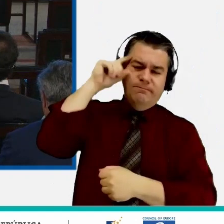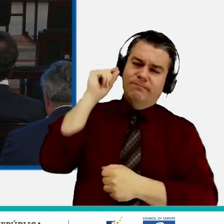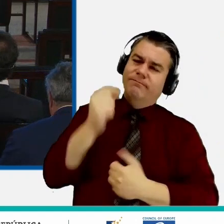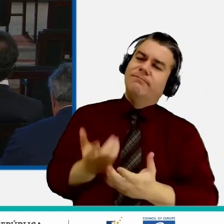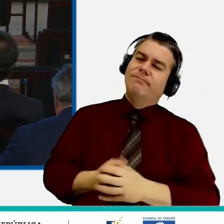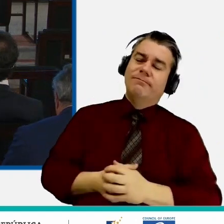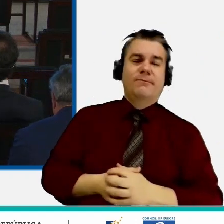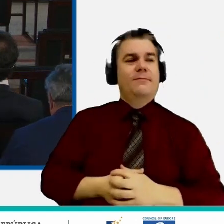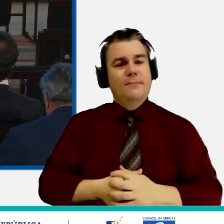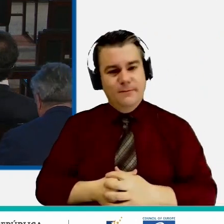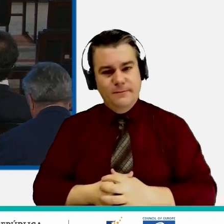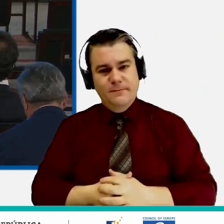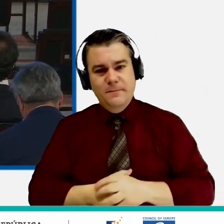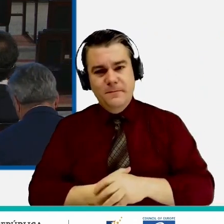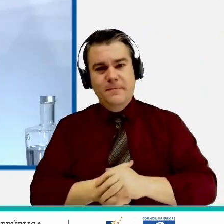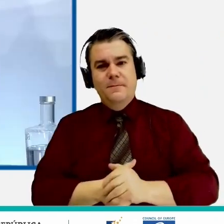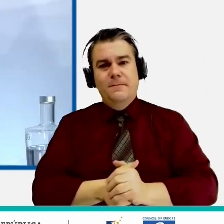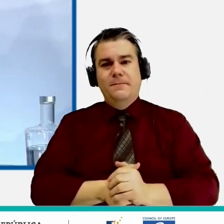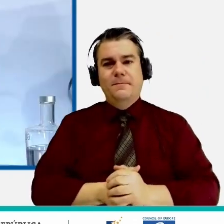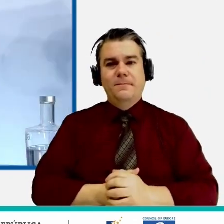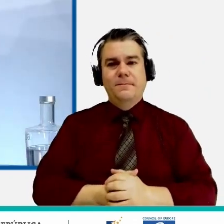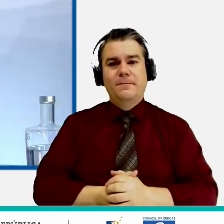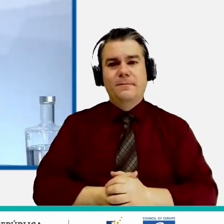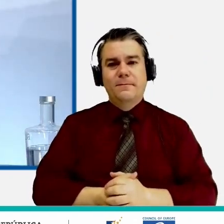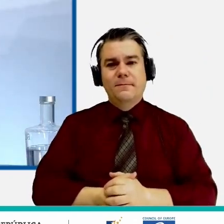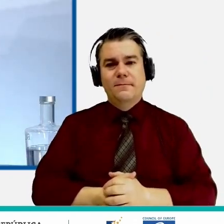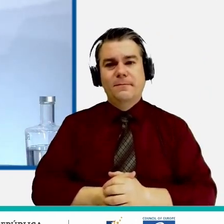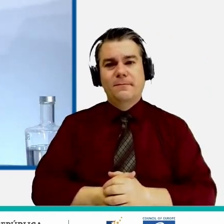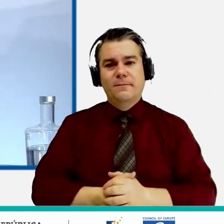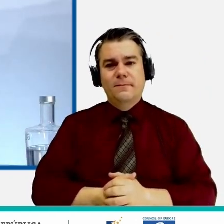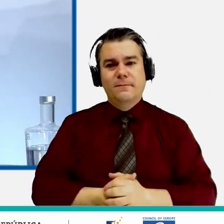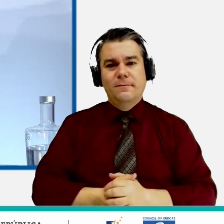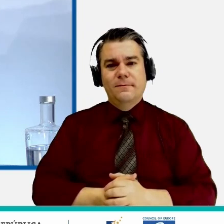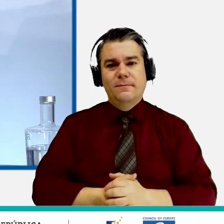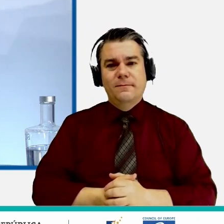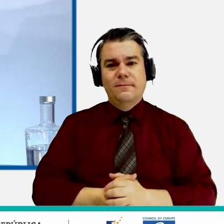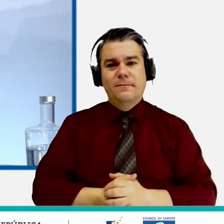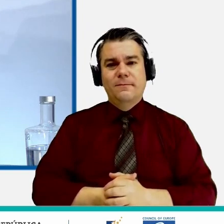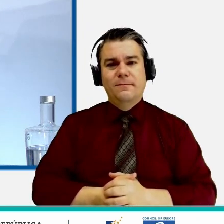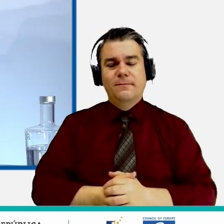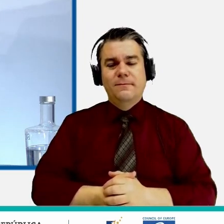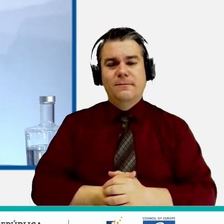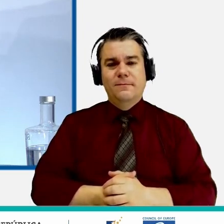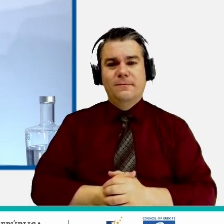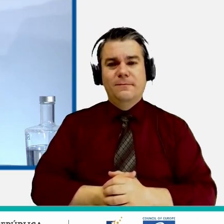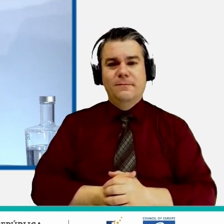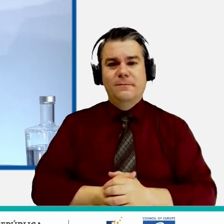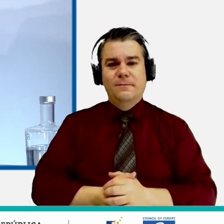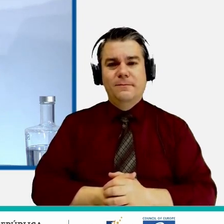Я думаю, сегодня, когда практически большинство населения мира понимает слово